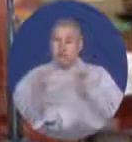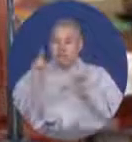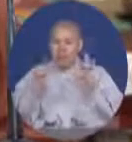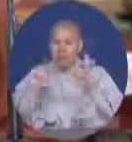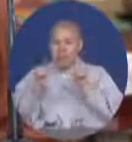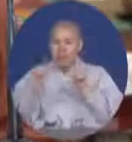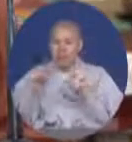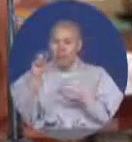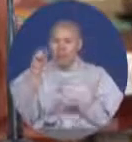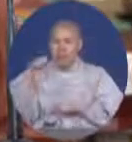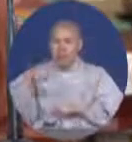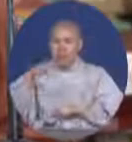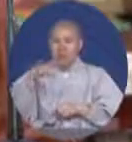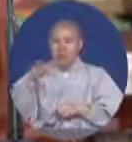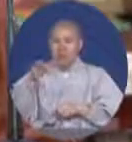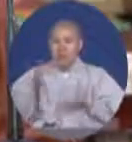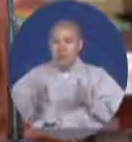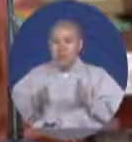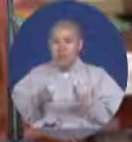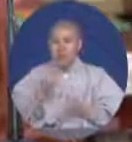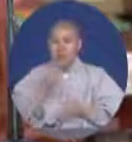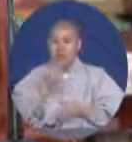무생이라는 걸 모르는 거예요.